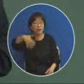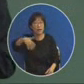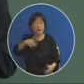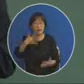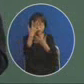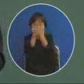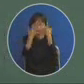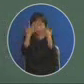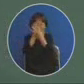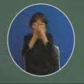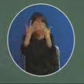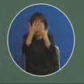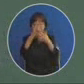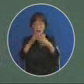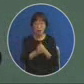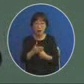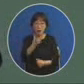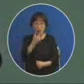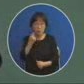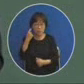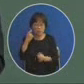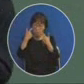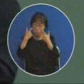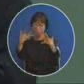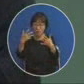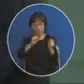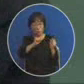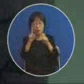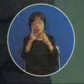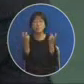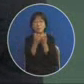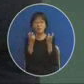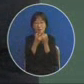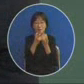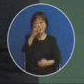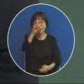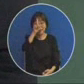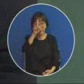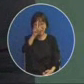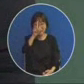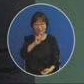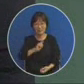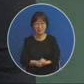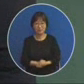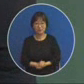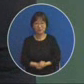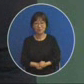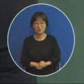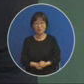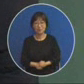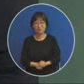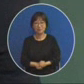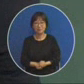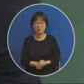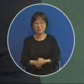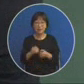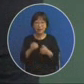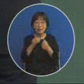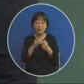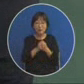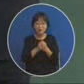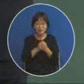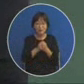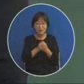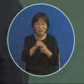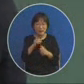did not have the entrance to the gospel. 그래서 빨리 회복하는 길이 하나밖에 없어요. There's only one way to quickly restore this. 그래서 형편도 안